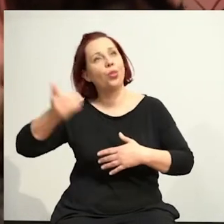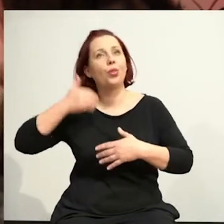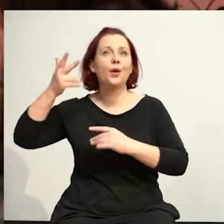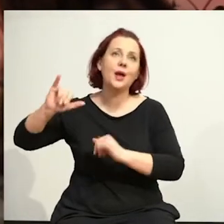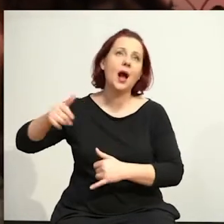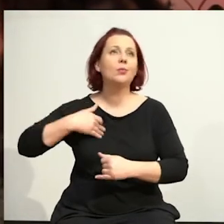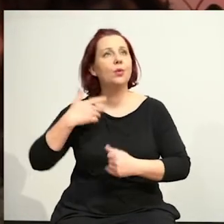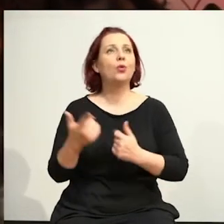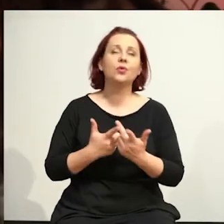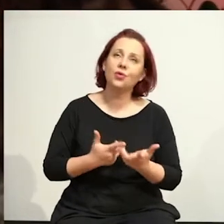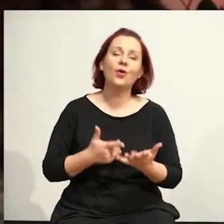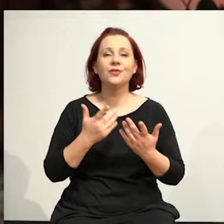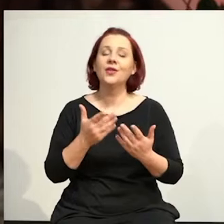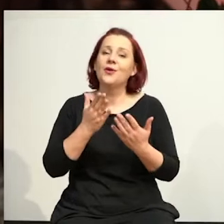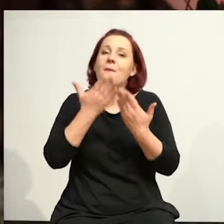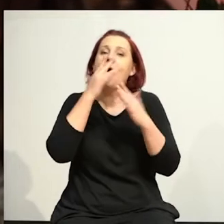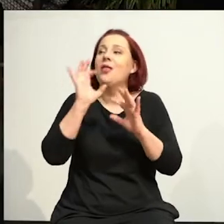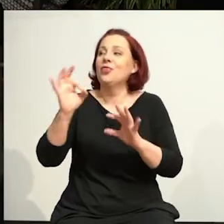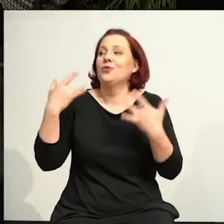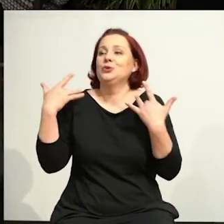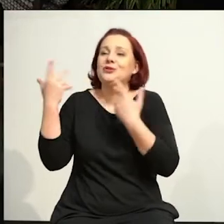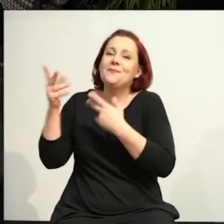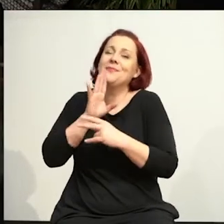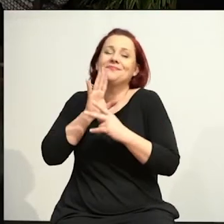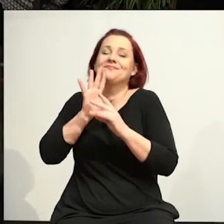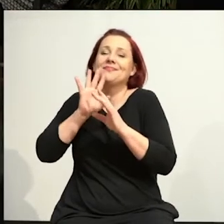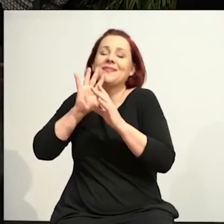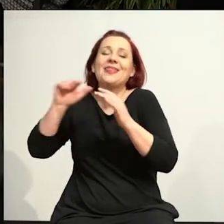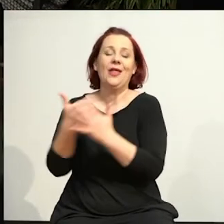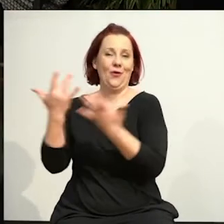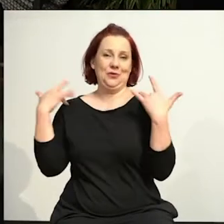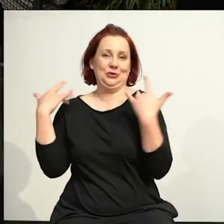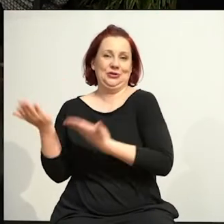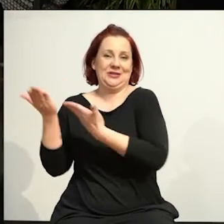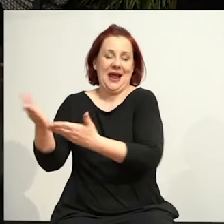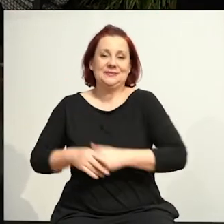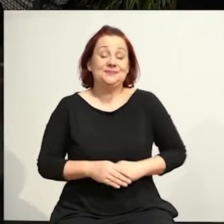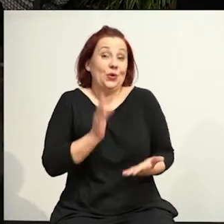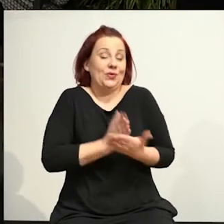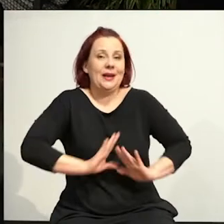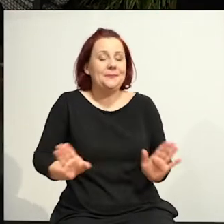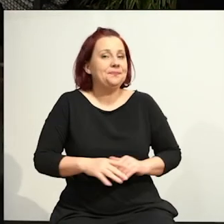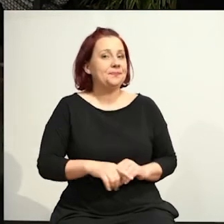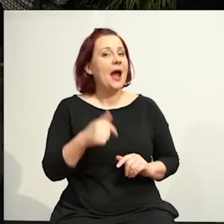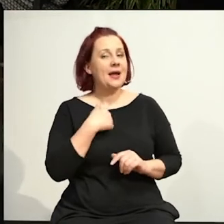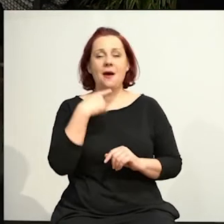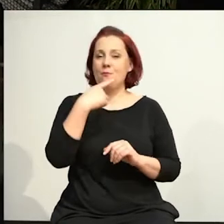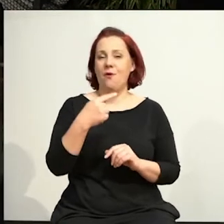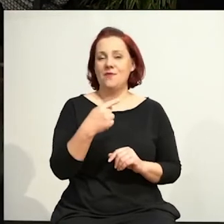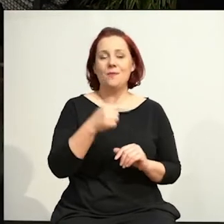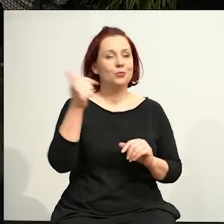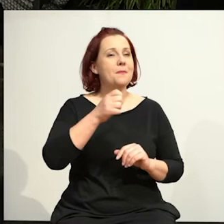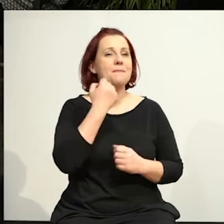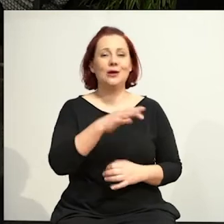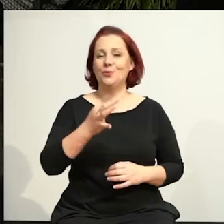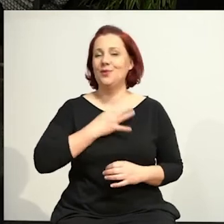i przypinek. Więc to tyle może na razie. No ja muszę powiedzieć, że ja mam bardzo prywatne